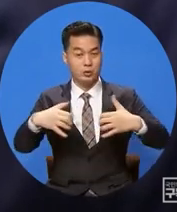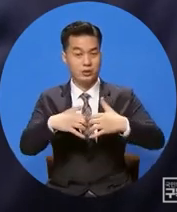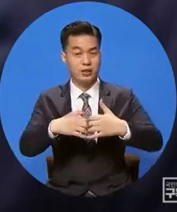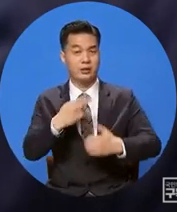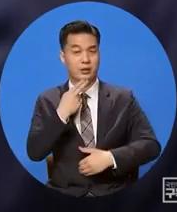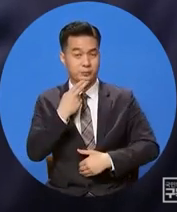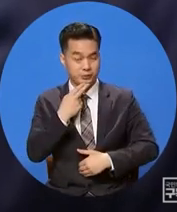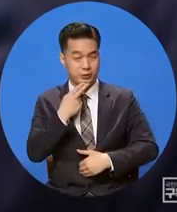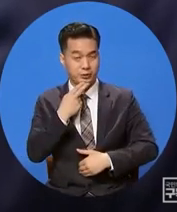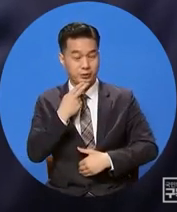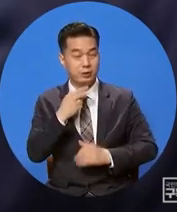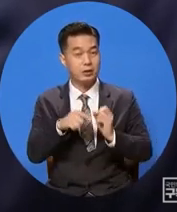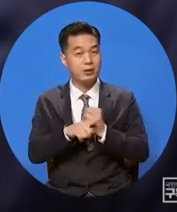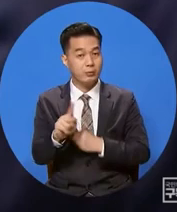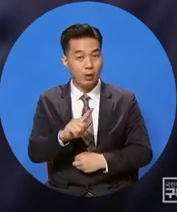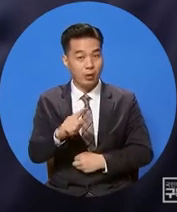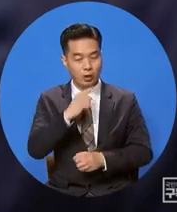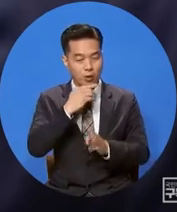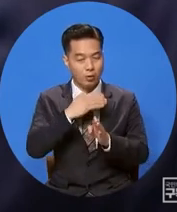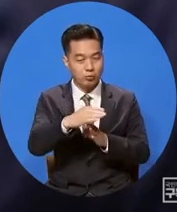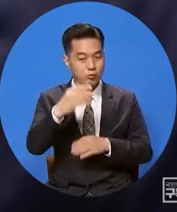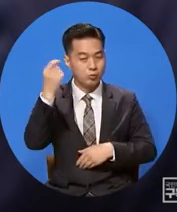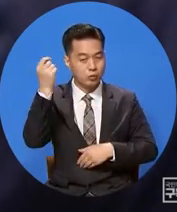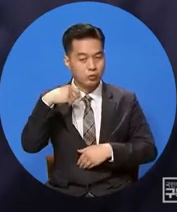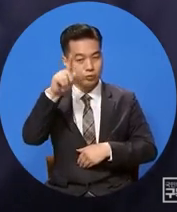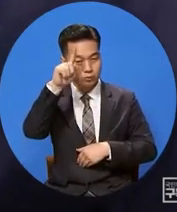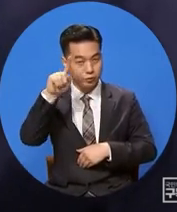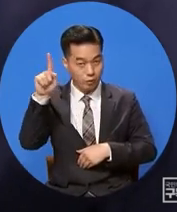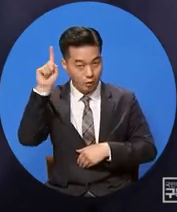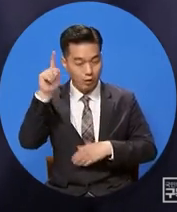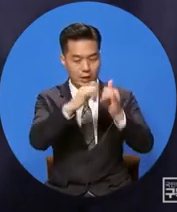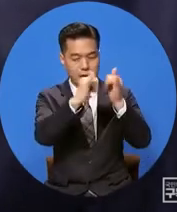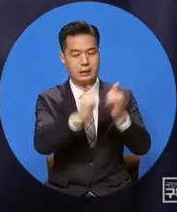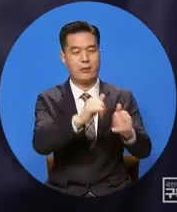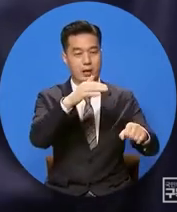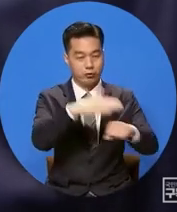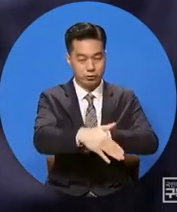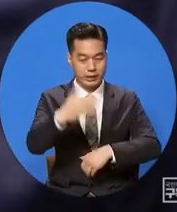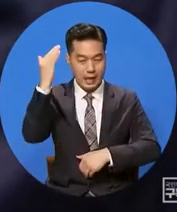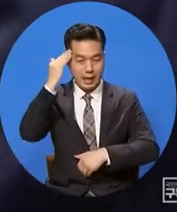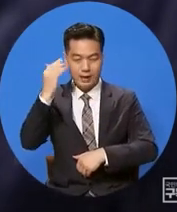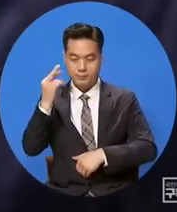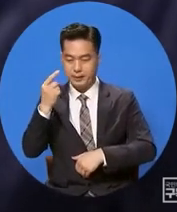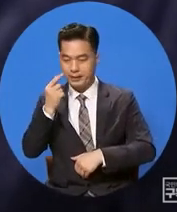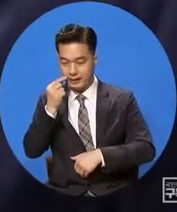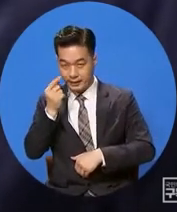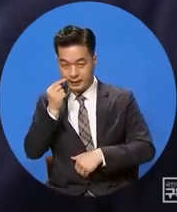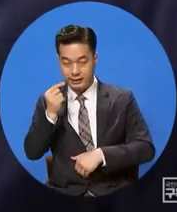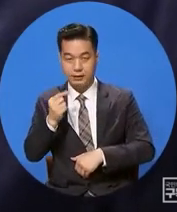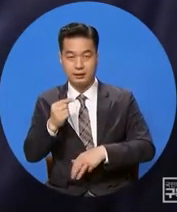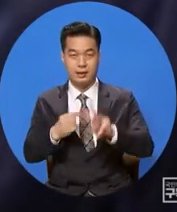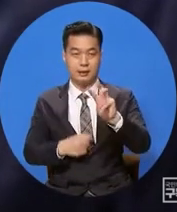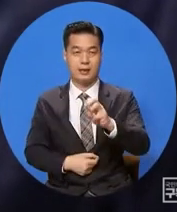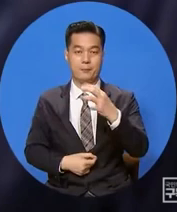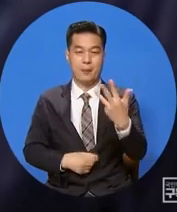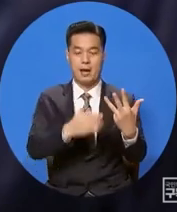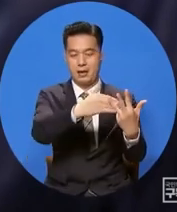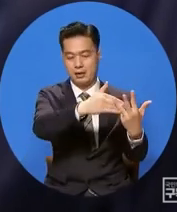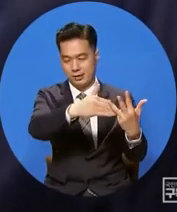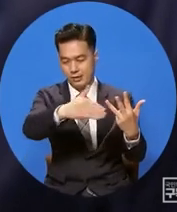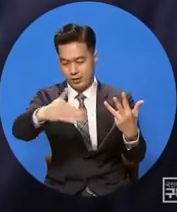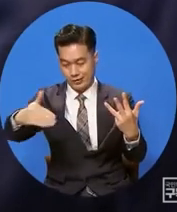없었던 가장 큰 이유가 북중러 사회주의 동맹하고 한미일 자유주의 동맹이 휴전선을 사이에 두고